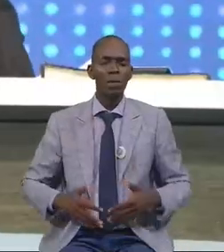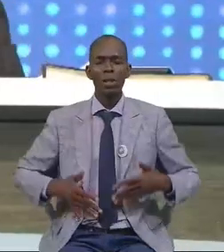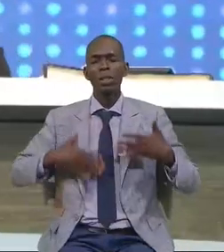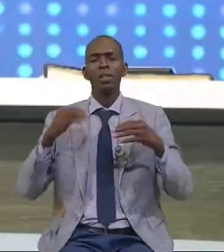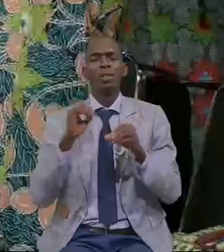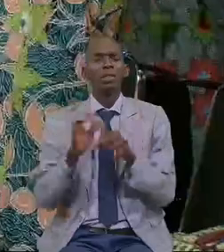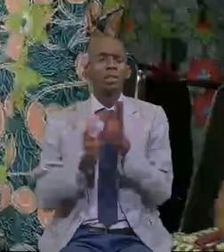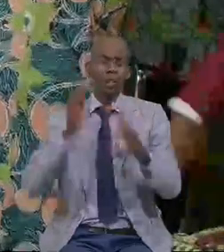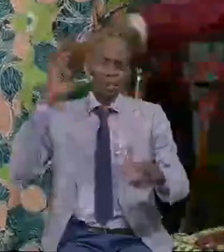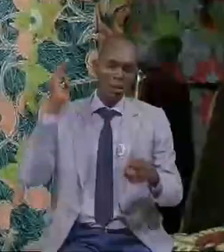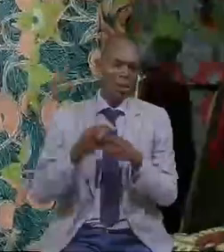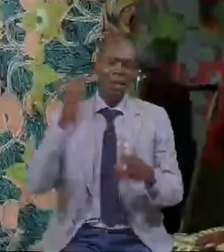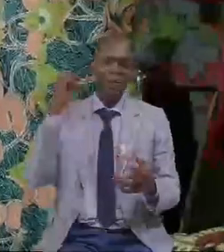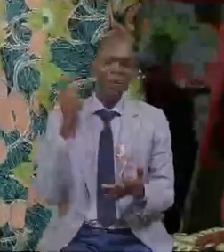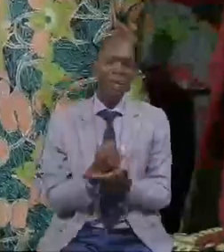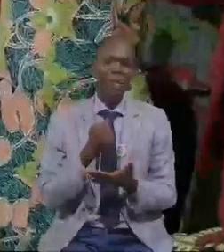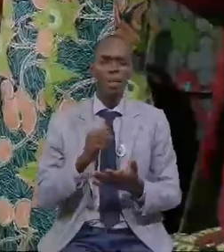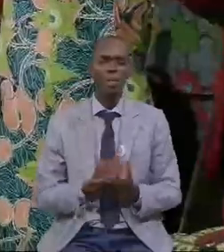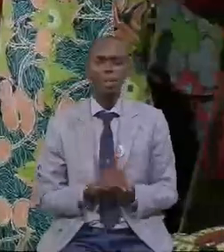au nom de Jésus-Christ.